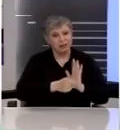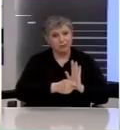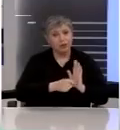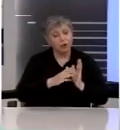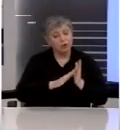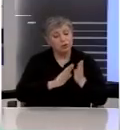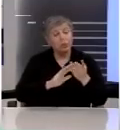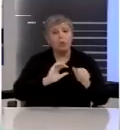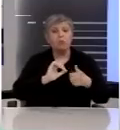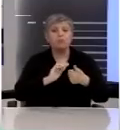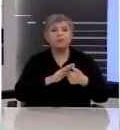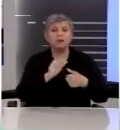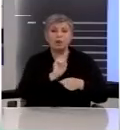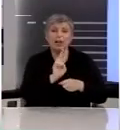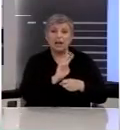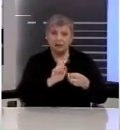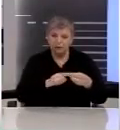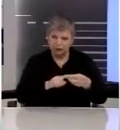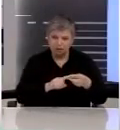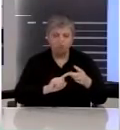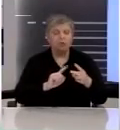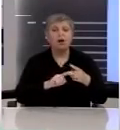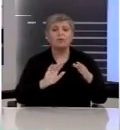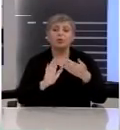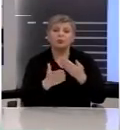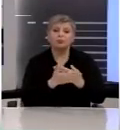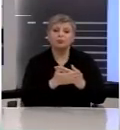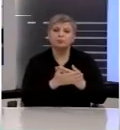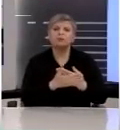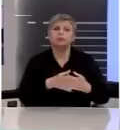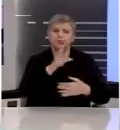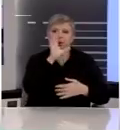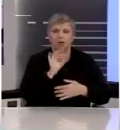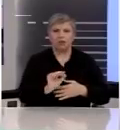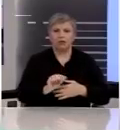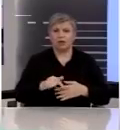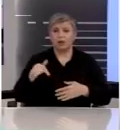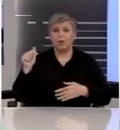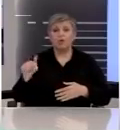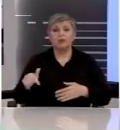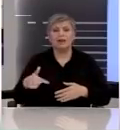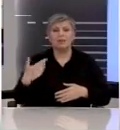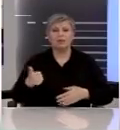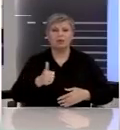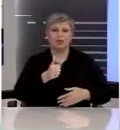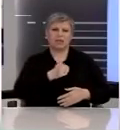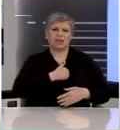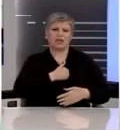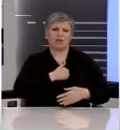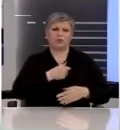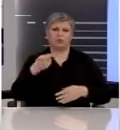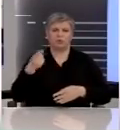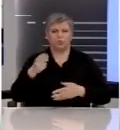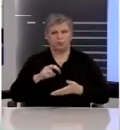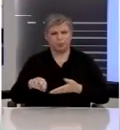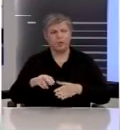η εξουσιοδότηση. Άρα δεν έχουμε να κάνουμε με μεσάζοντα, έχουμε να κάνουμε με εξουσιοδοτημένο εκπρόσωπο